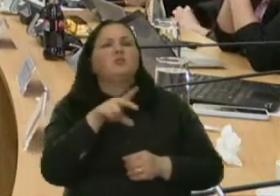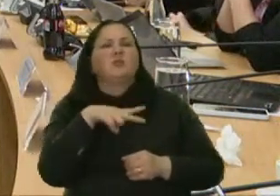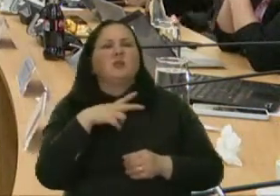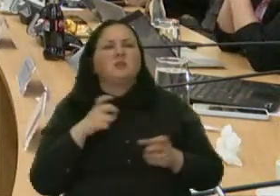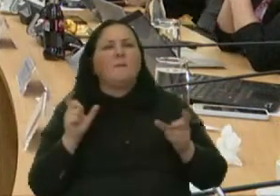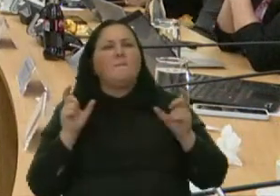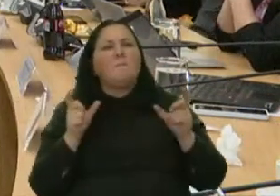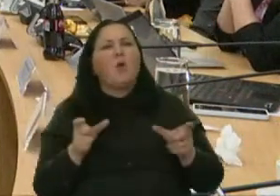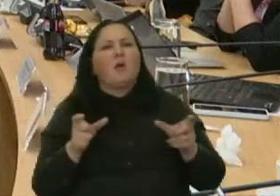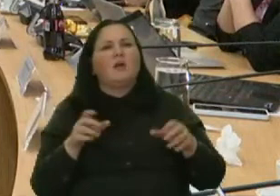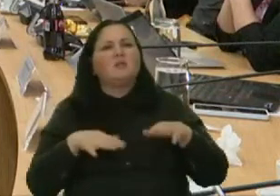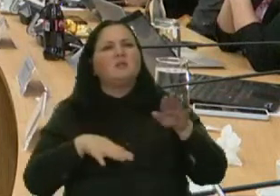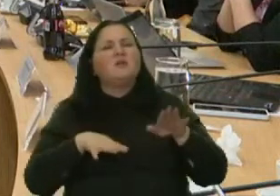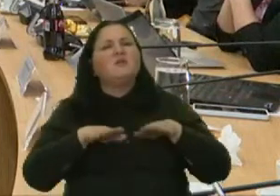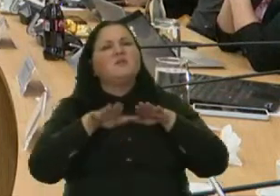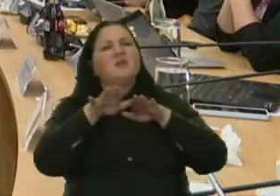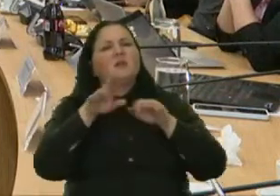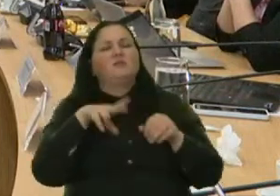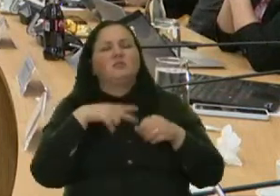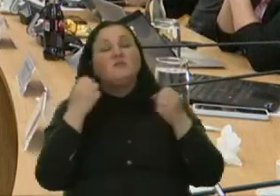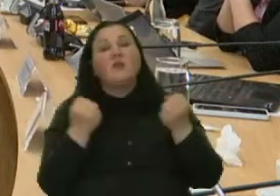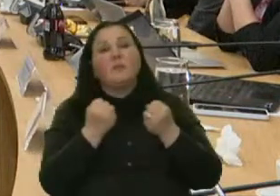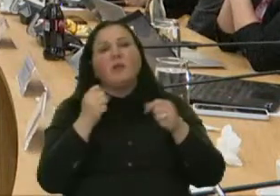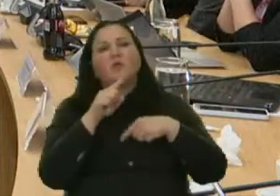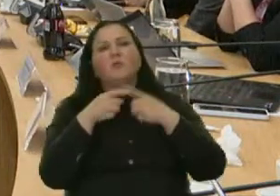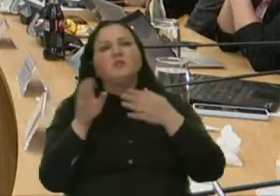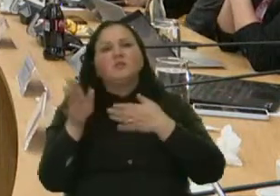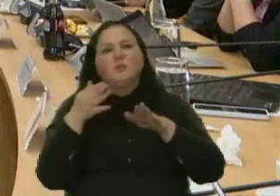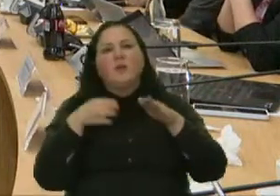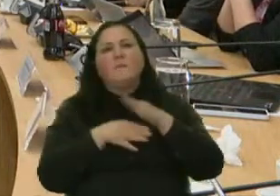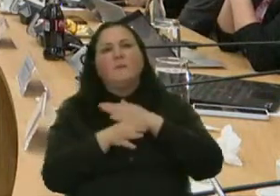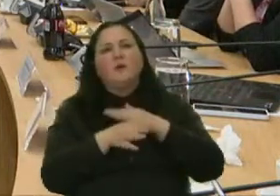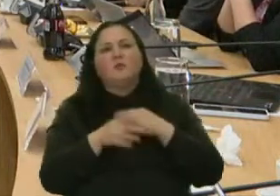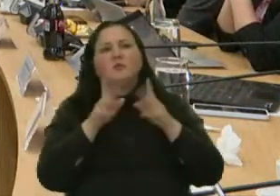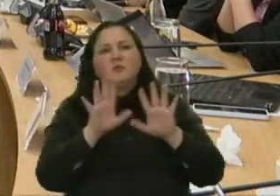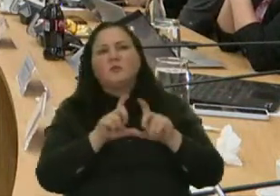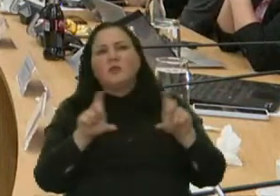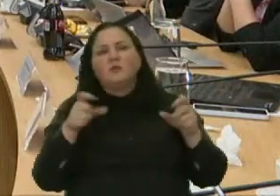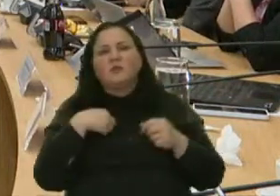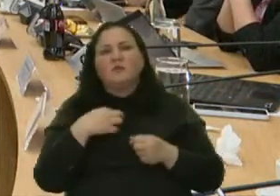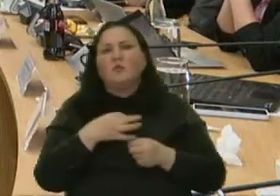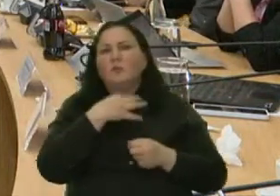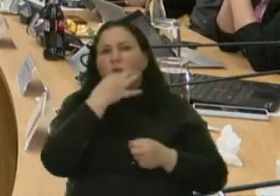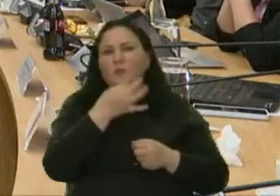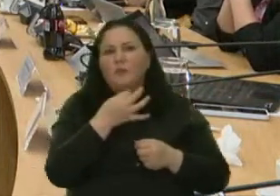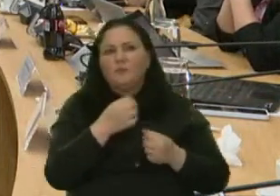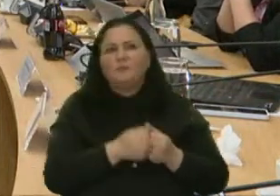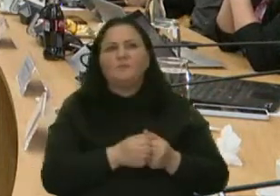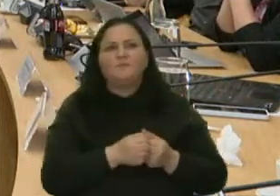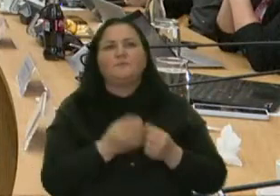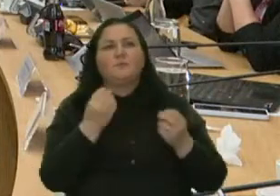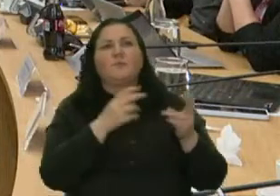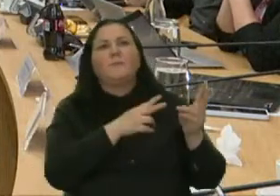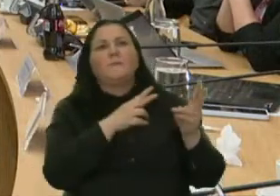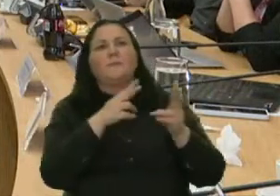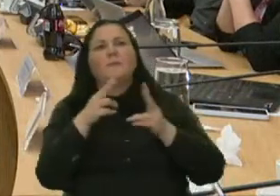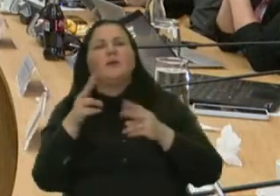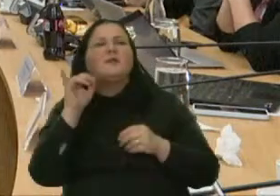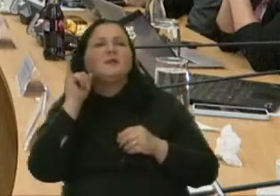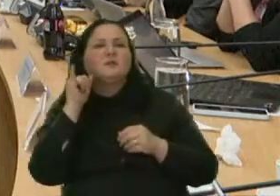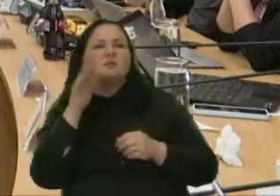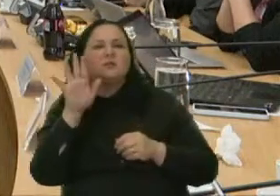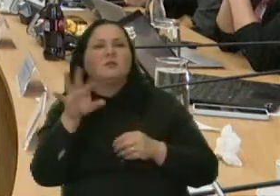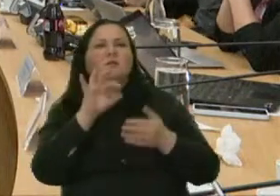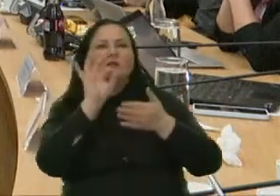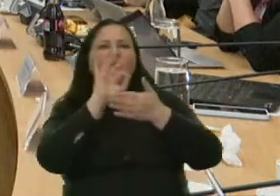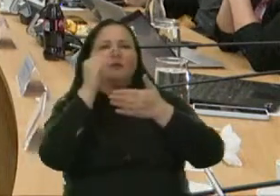blocat și va fi mai rău Când începe metroul de asta am venit cu această propunere pentru corectitudine istorică aș vrea ca acea